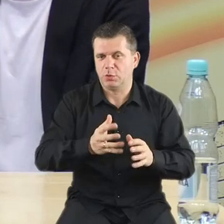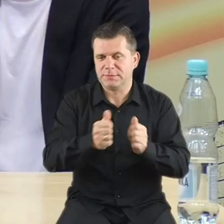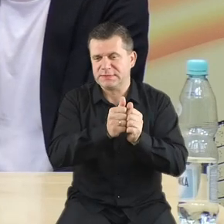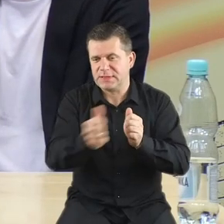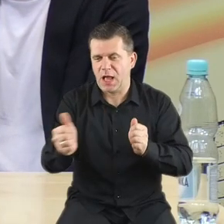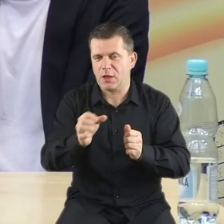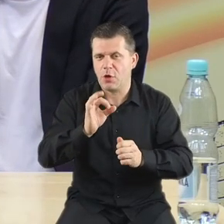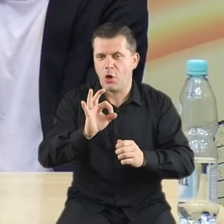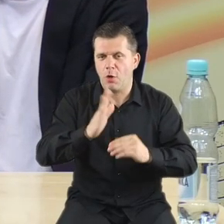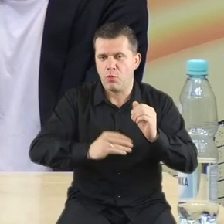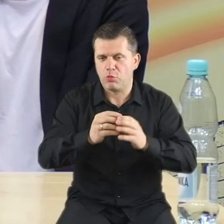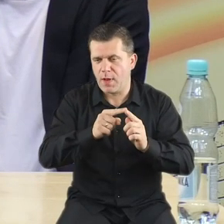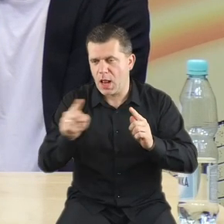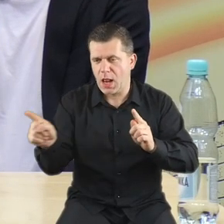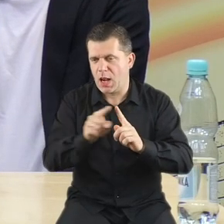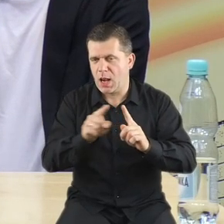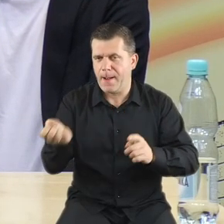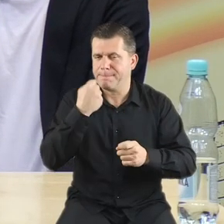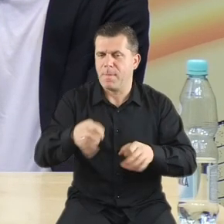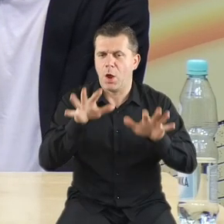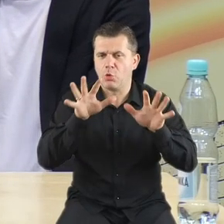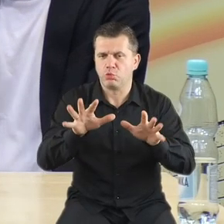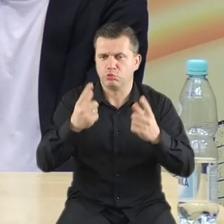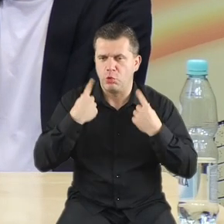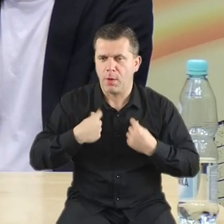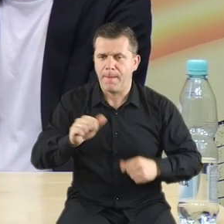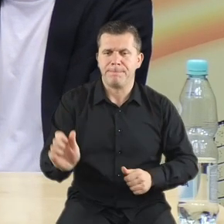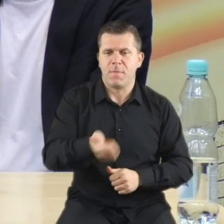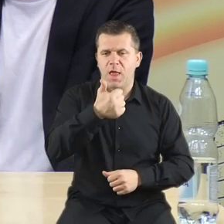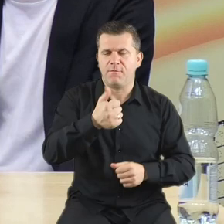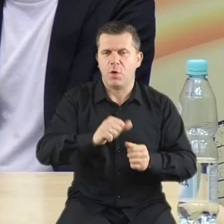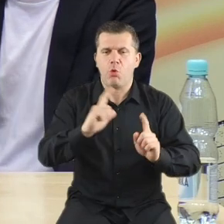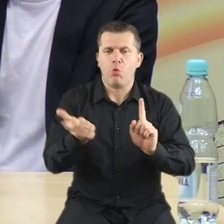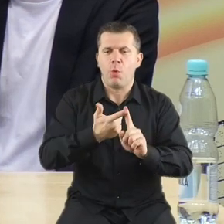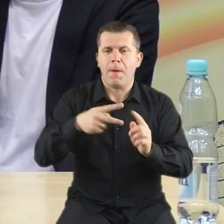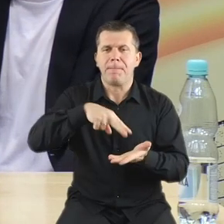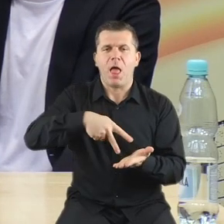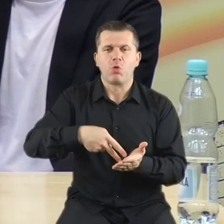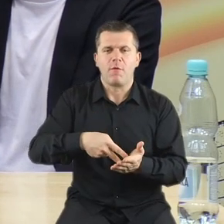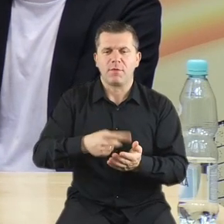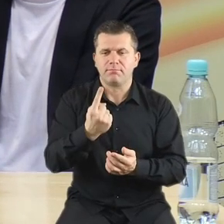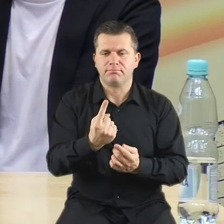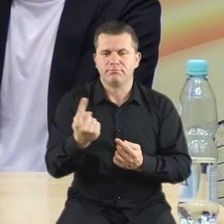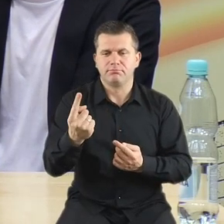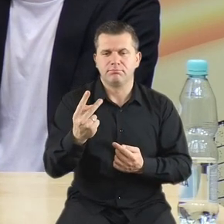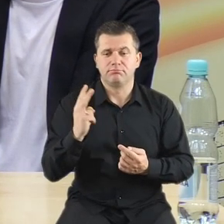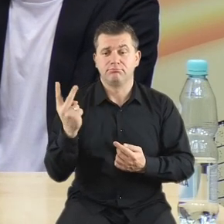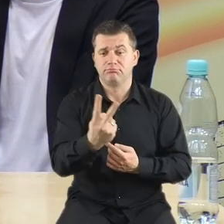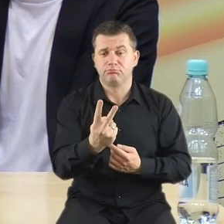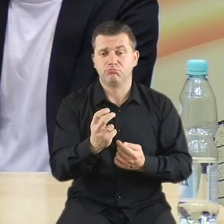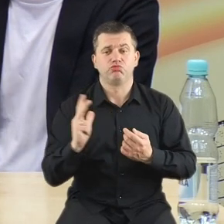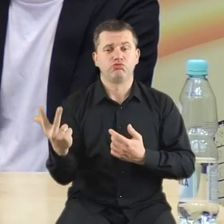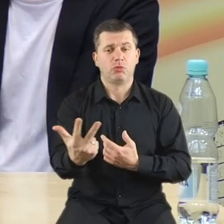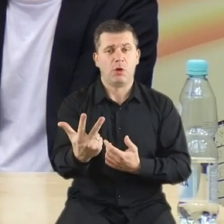rozbudowane. Pojawia się bardzo dużo postaci pierwszo- i drugoplanowych. Rozumiem, że trzecioplanowych,